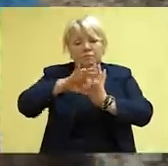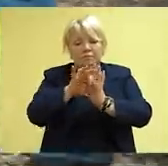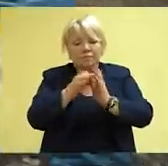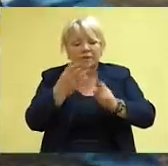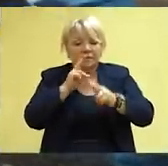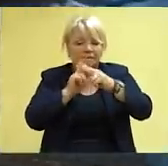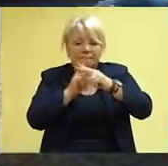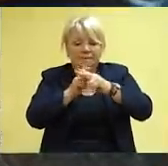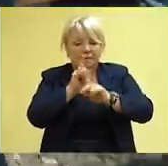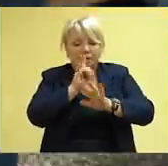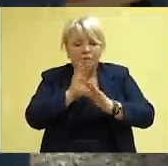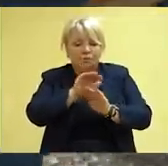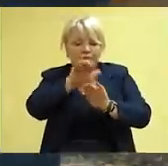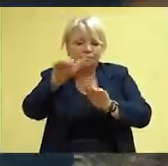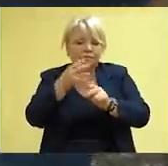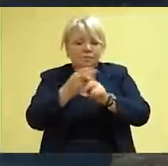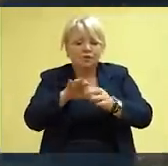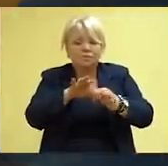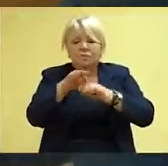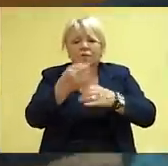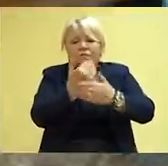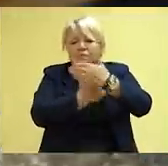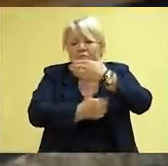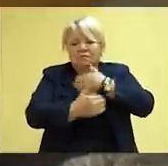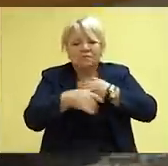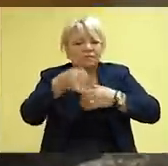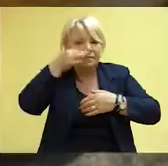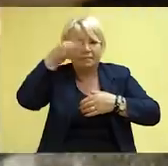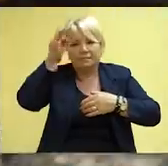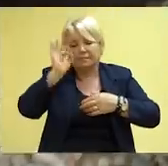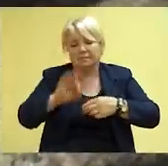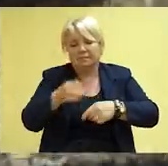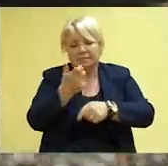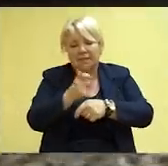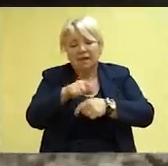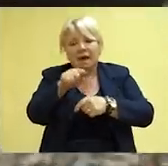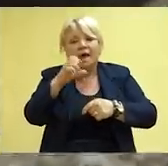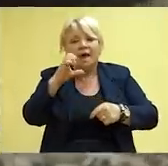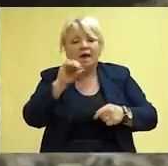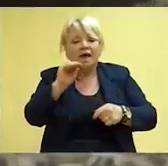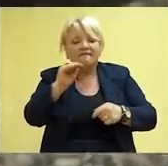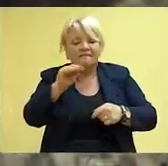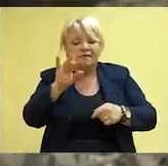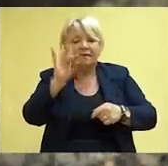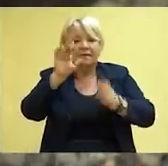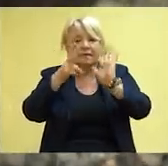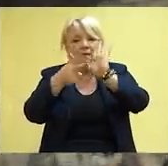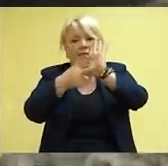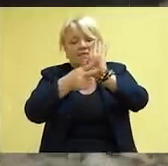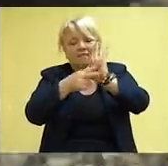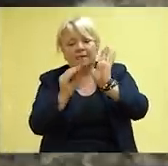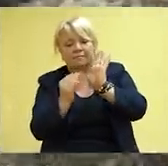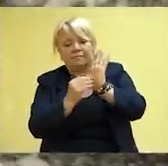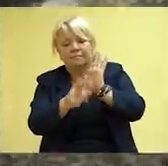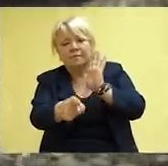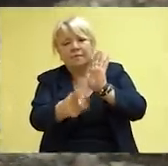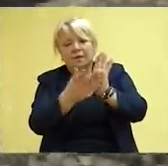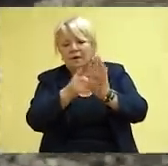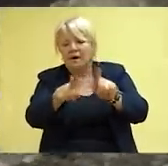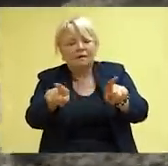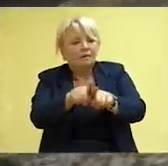ახლა ეწეროს ETA 8. თითქმის ყველაზე აი ასეთი ანუ დომა